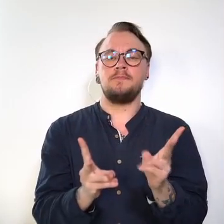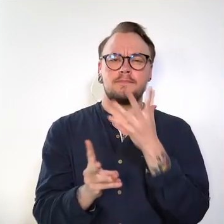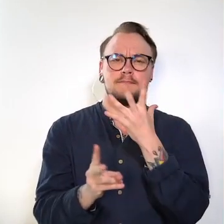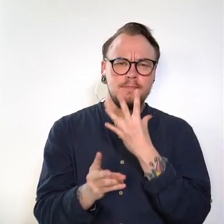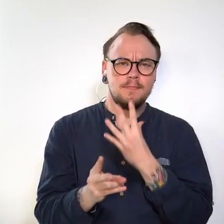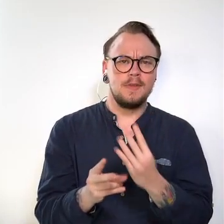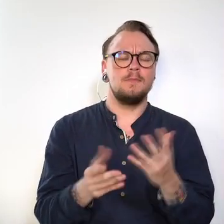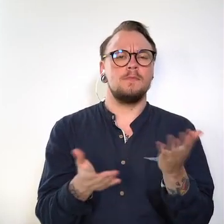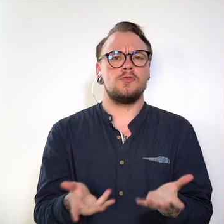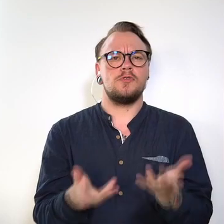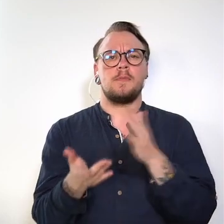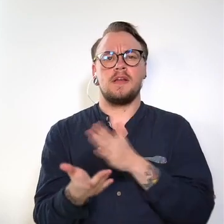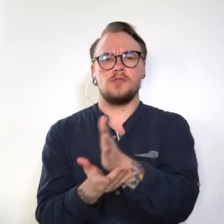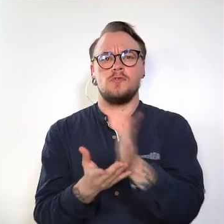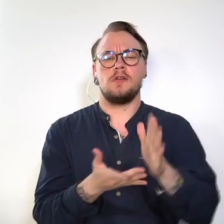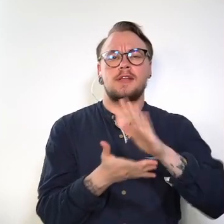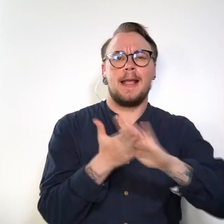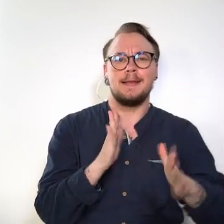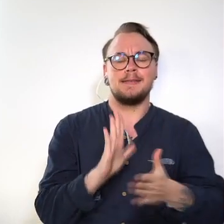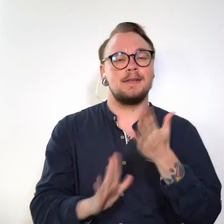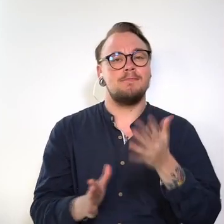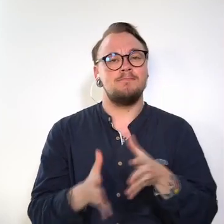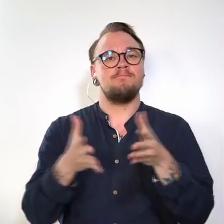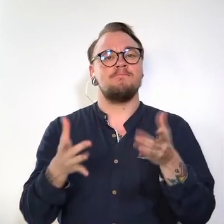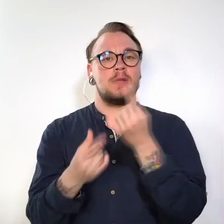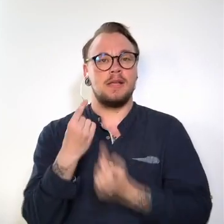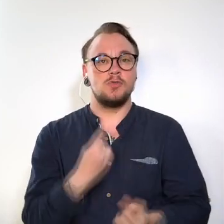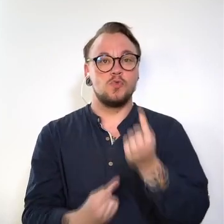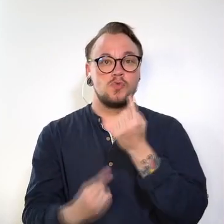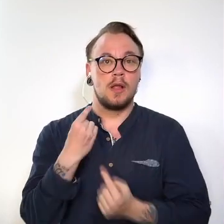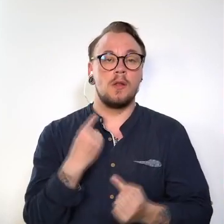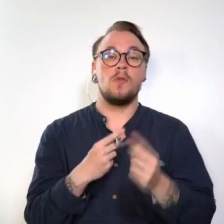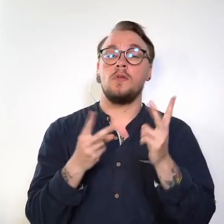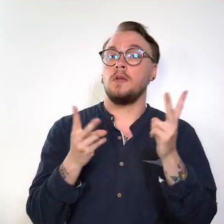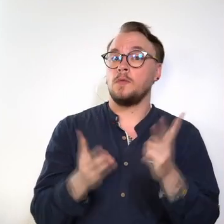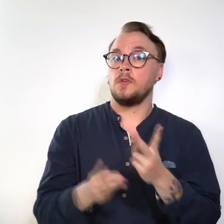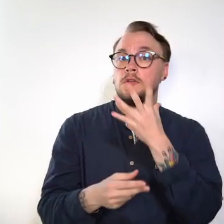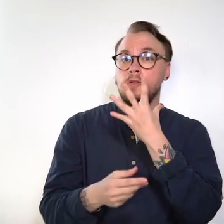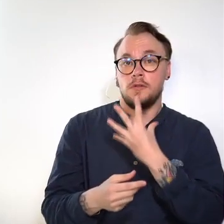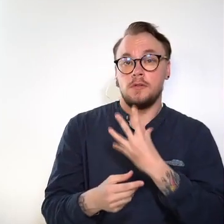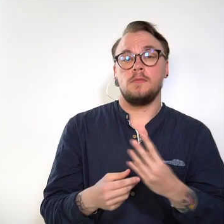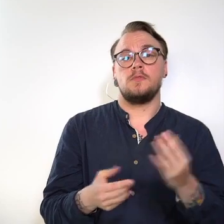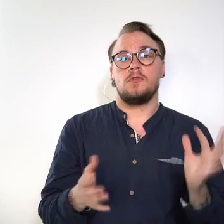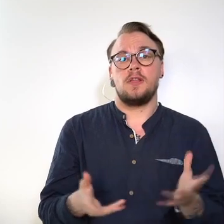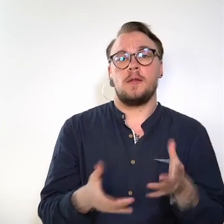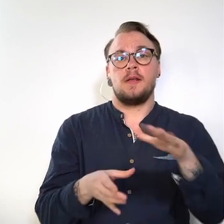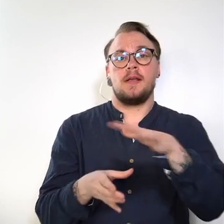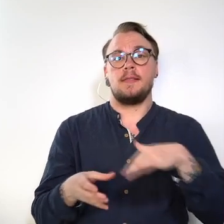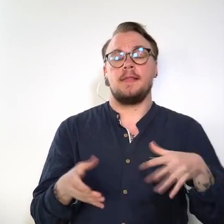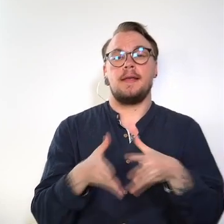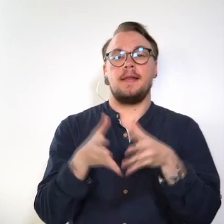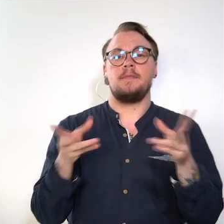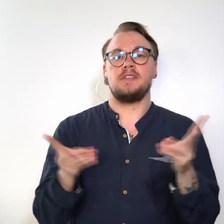tämmöistä keskustelua. Ja psykoterapiakenttään on tullut yhä voimakkaammin tämmöinen interpersoonallinen